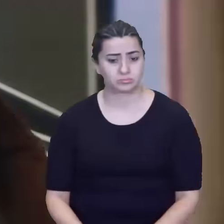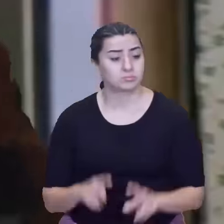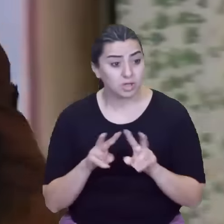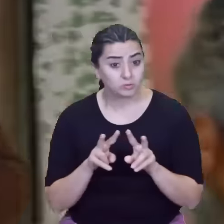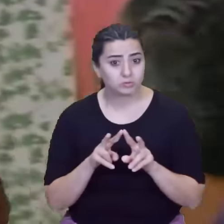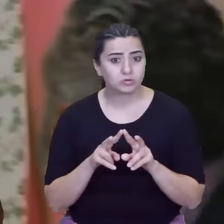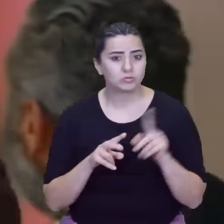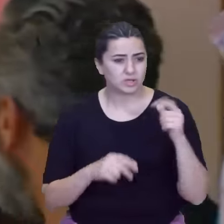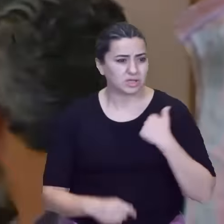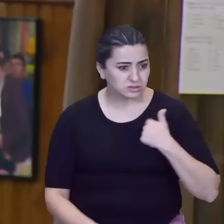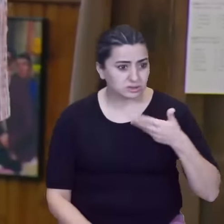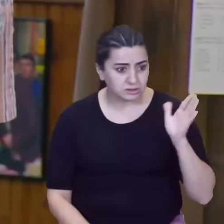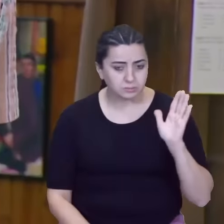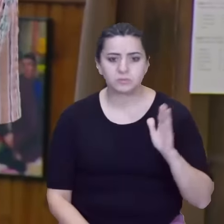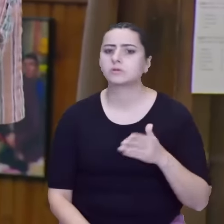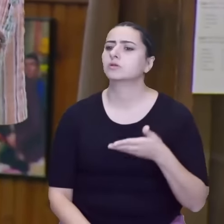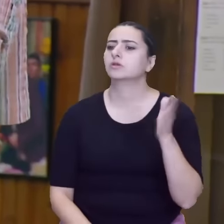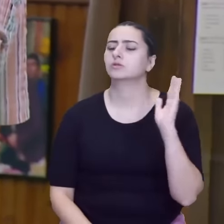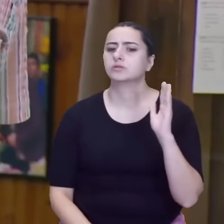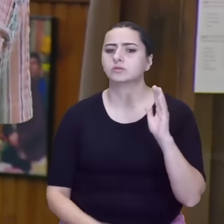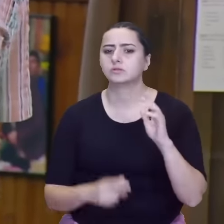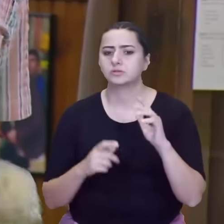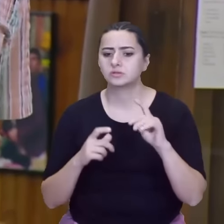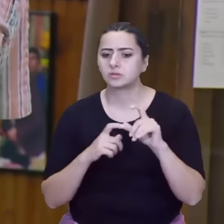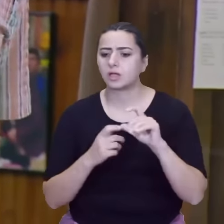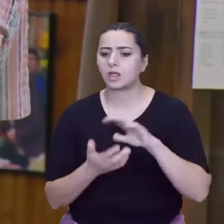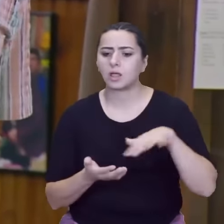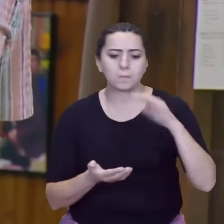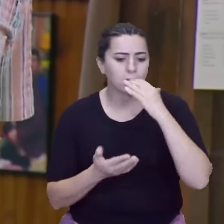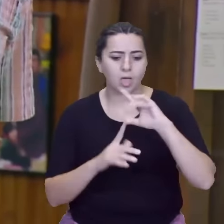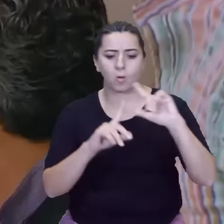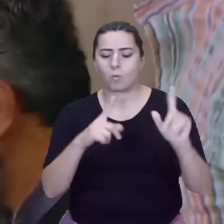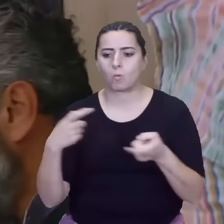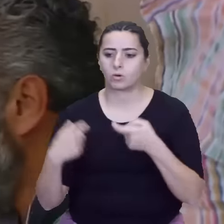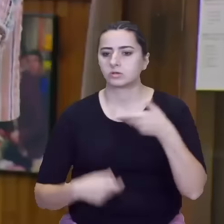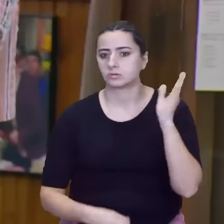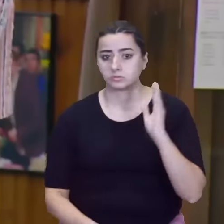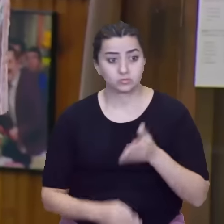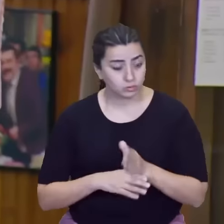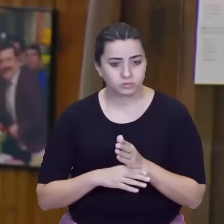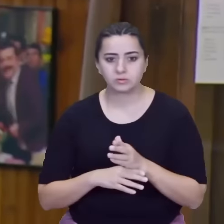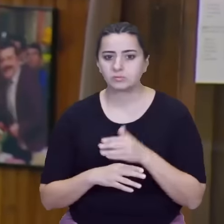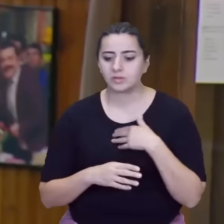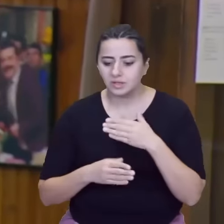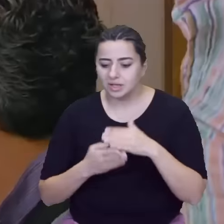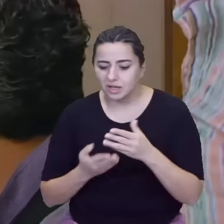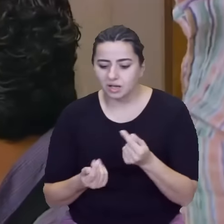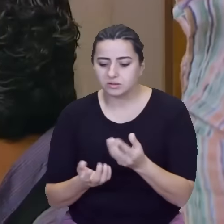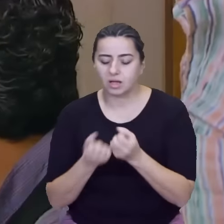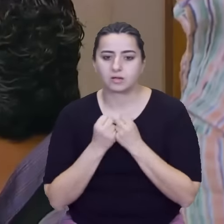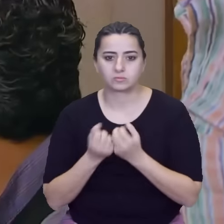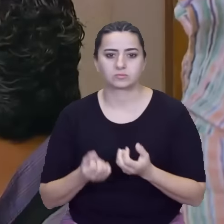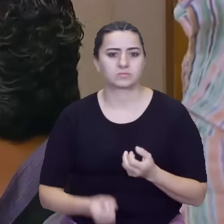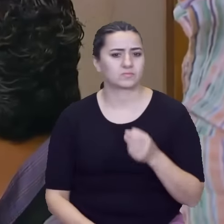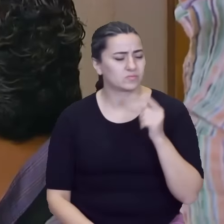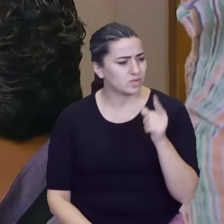Mesut. Bu karşısı gitti mi? Gitti gitti ya. Sinan bütün peyniri toparladı götürdü vallahi. Allah'ın seversen. Biz yarım kilo zor kurtardık. Ya